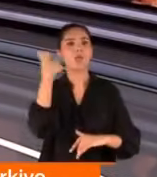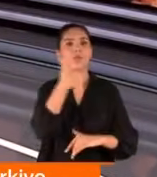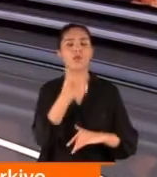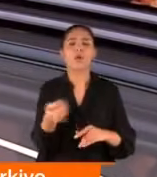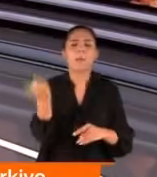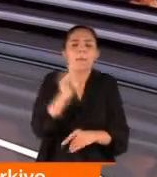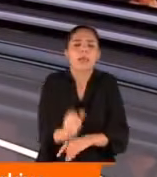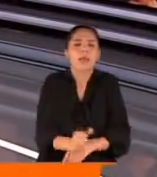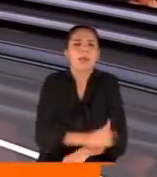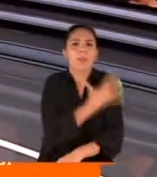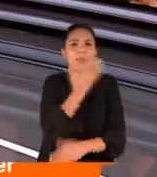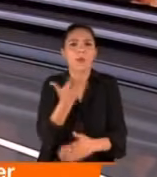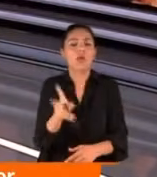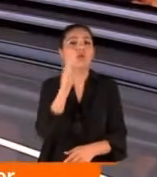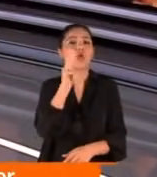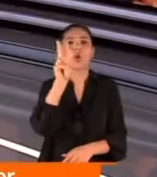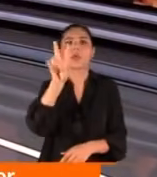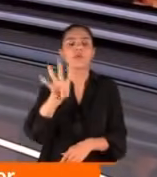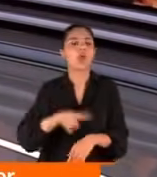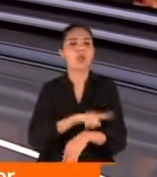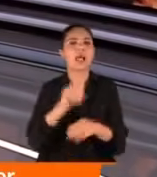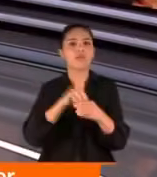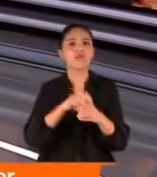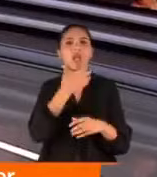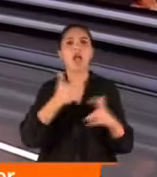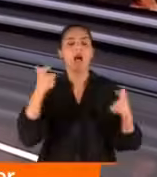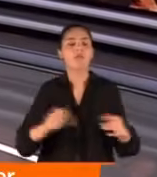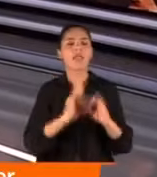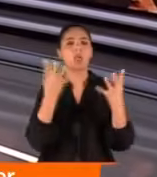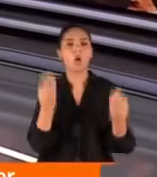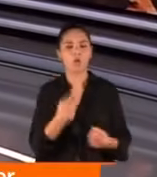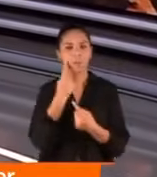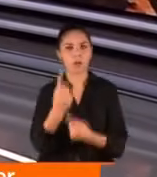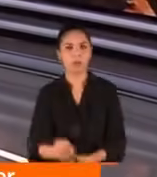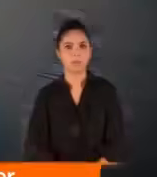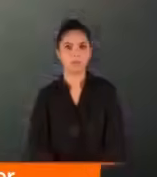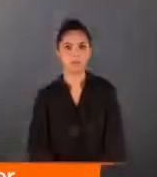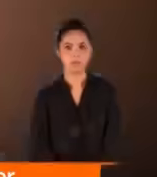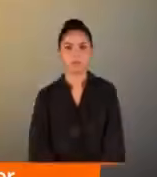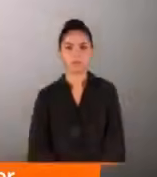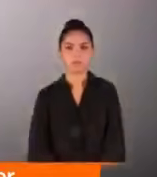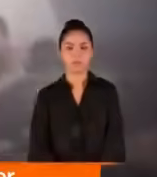yine yürek burktu. İşte son 24 saatte Afganistan'da yaşananlar.